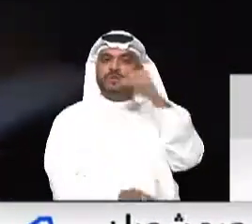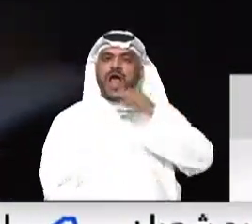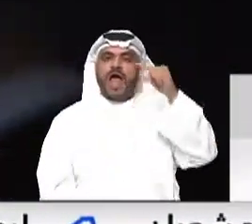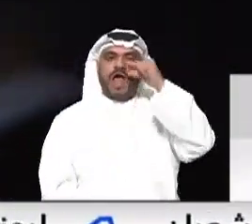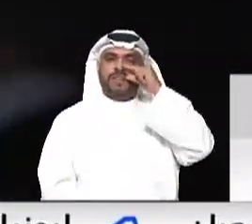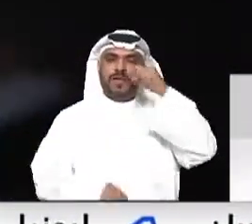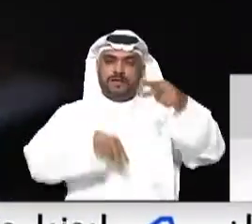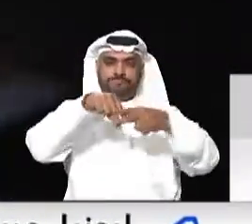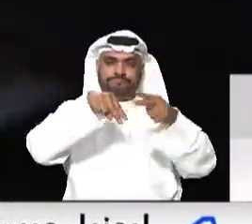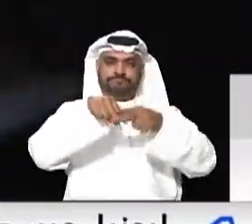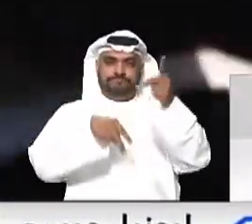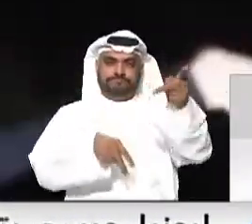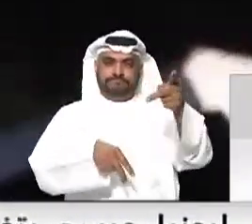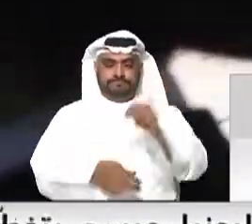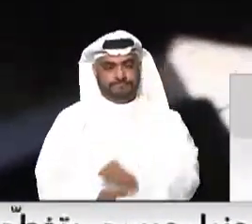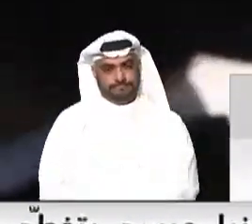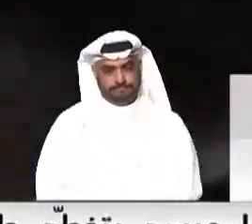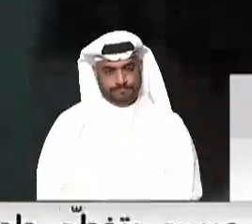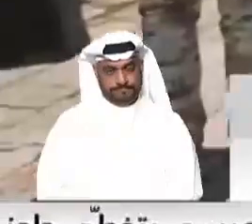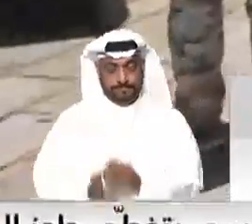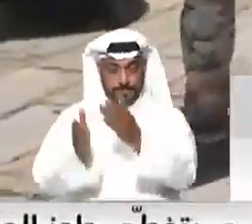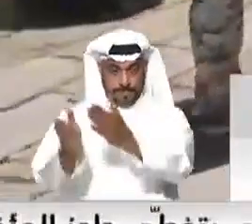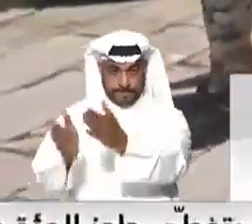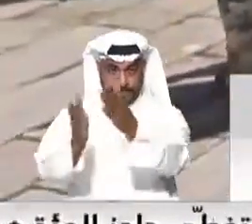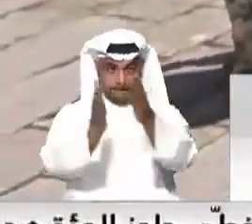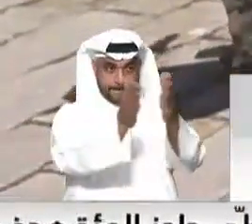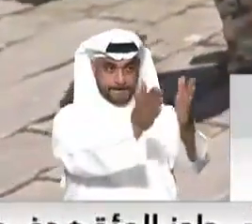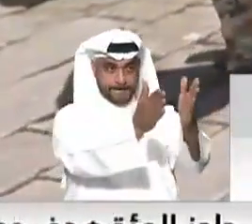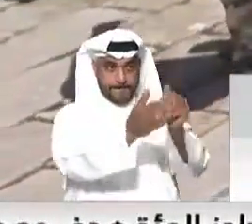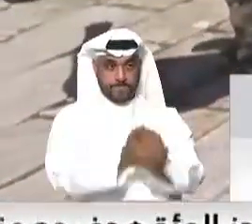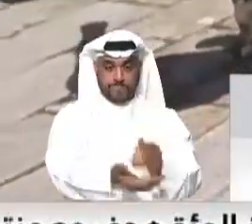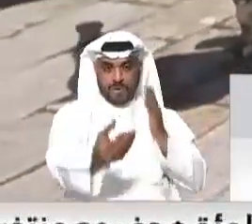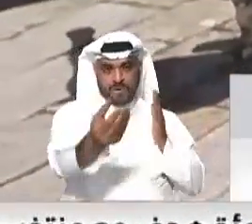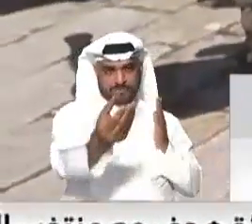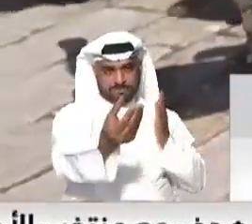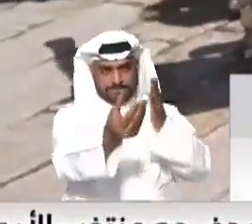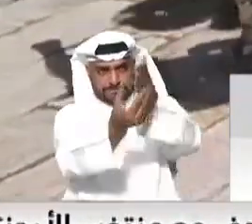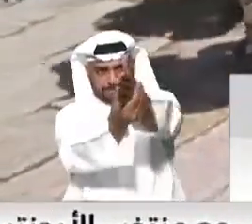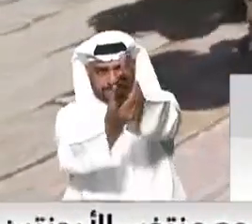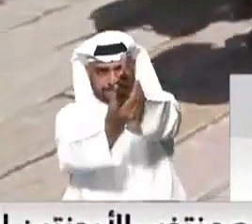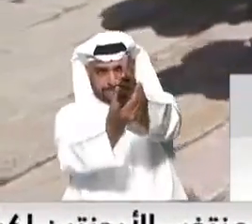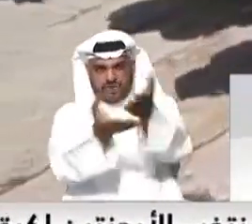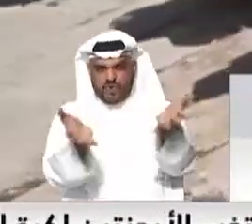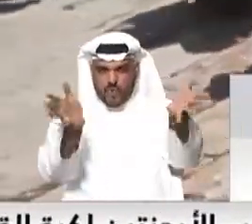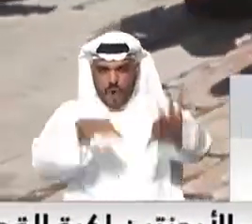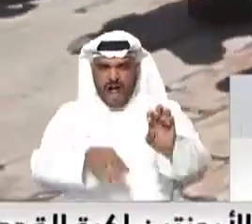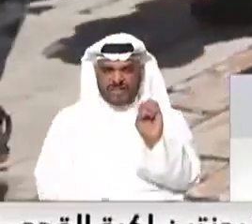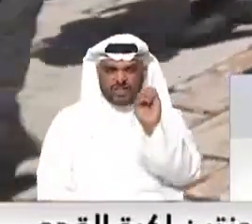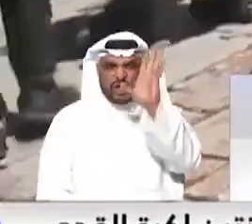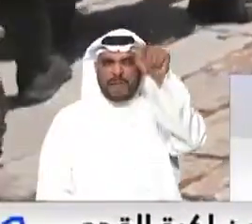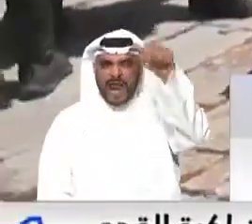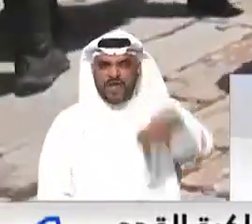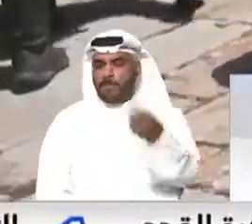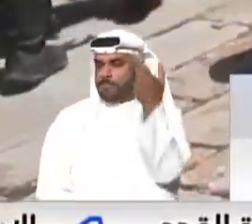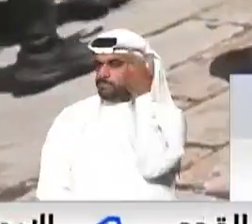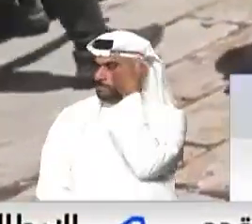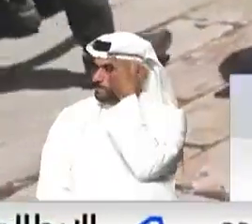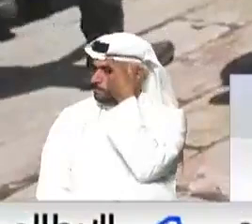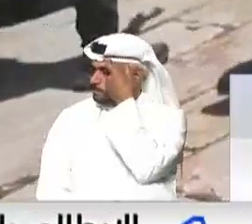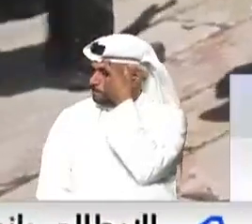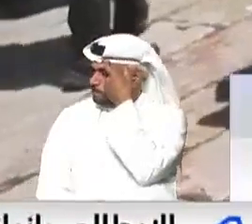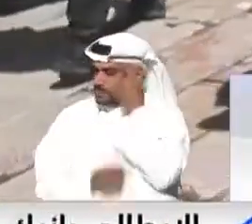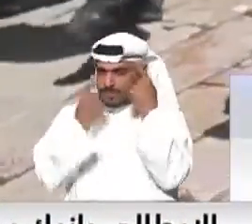المستقلة بعاصمتها القدس. على صعيد آخر، اقتحم عشرات المستوطنين صباح اليوم باحات المسجد الأقصى